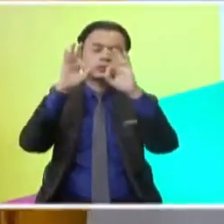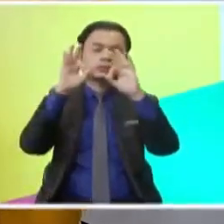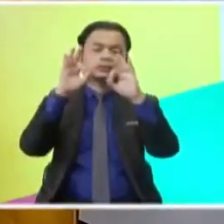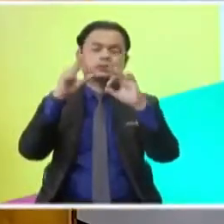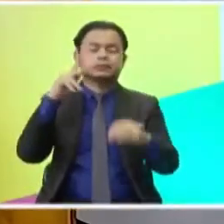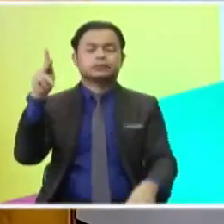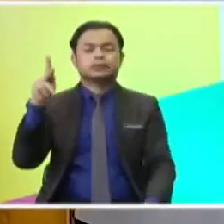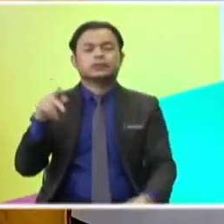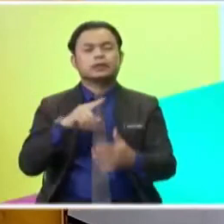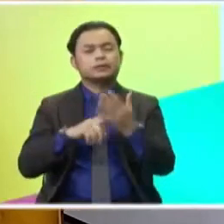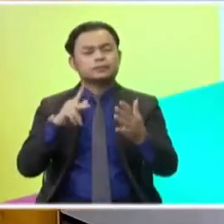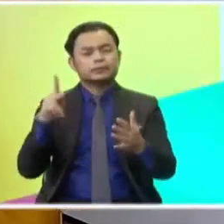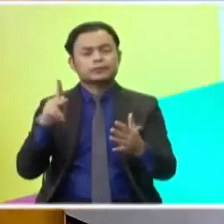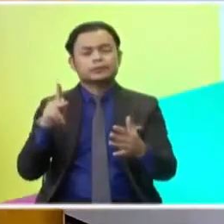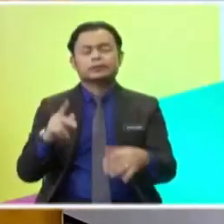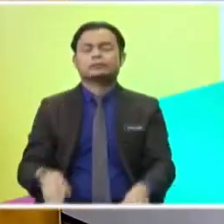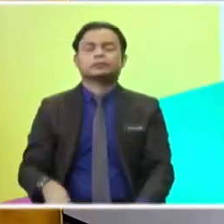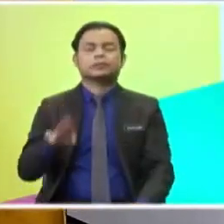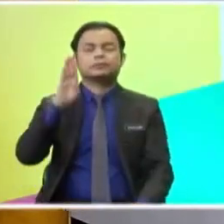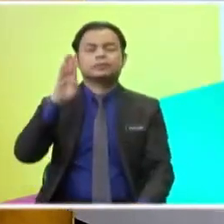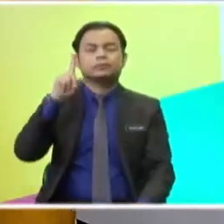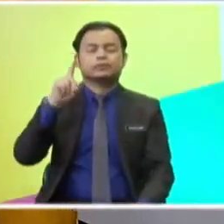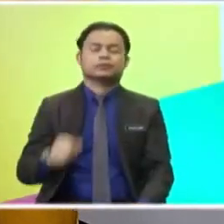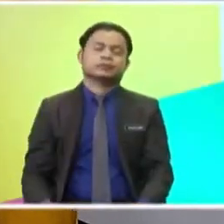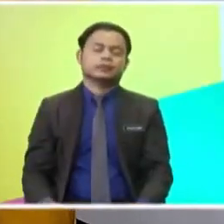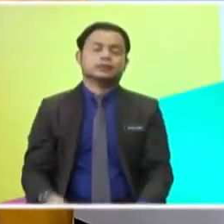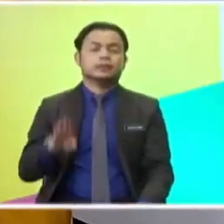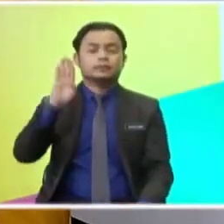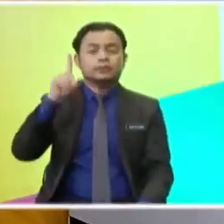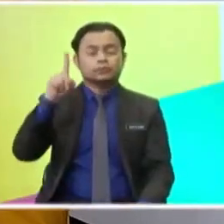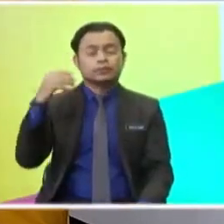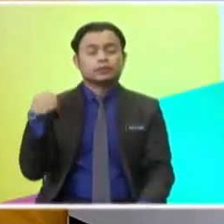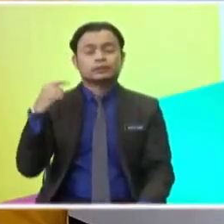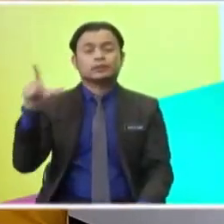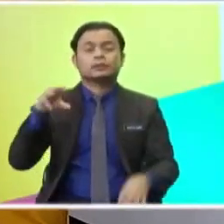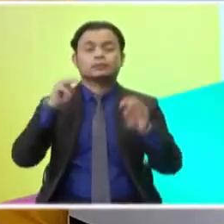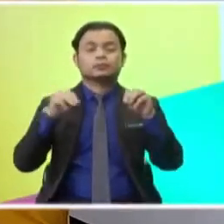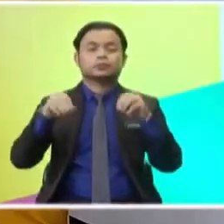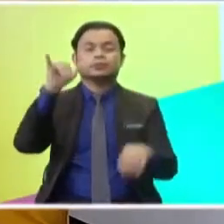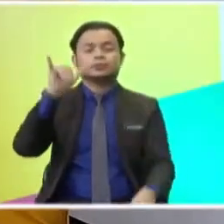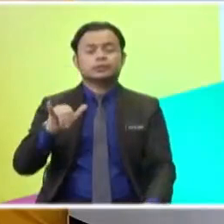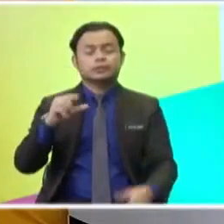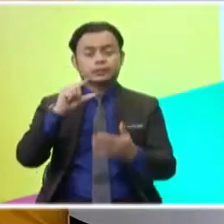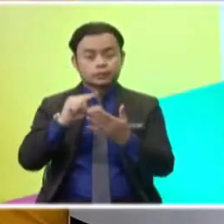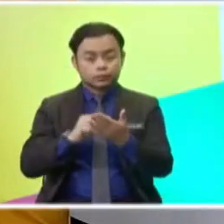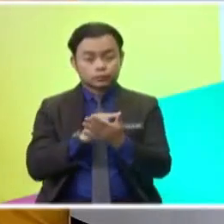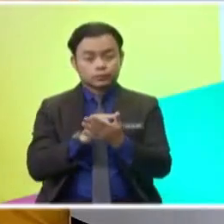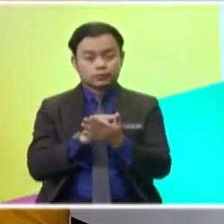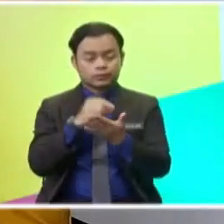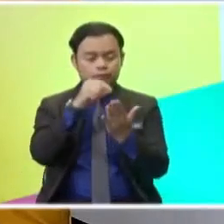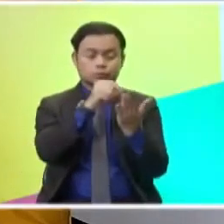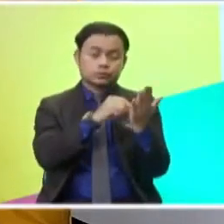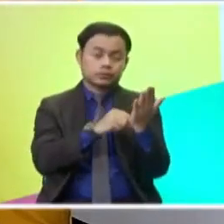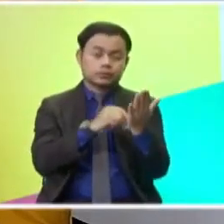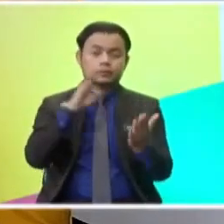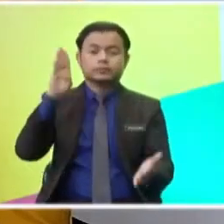klasifikasi B1 sebentar tadi? Okey, B1 adalah murid-murid yang menggunakan tulisan Braille. Ya, tulisan Braille, membaca dan menulis menggunakan